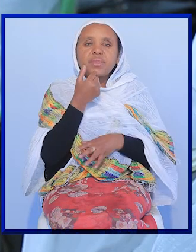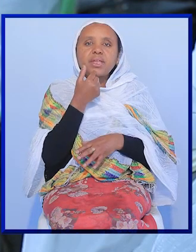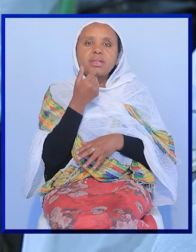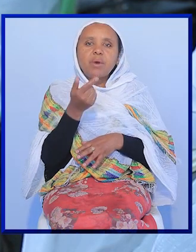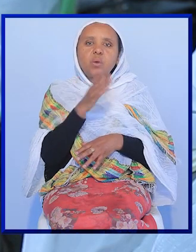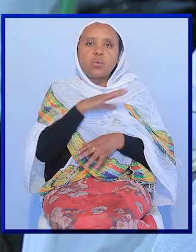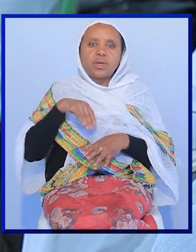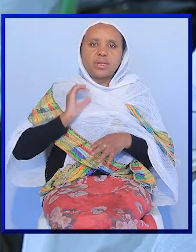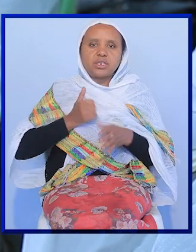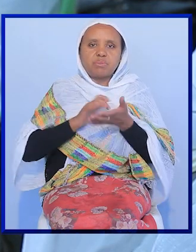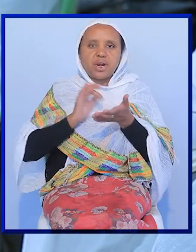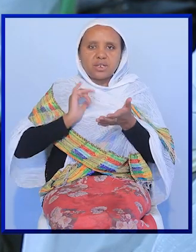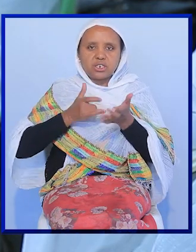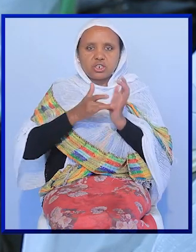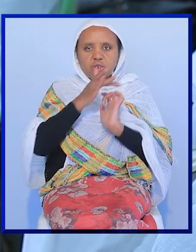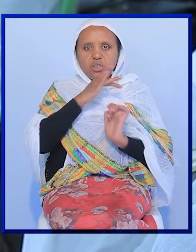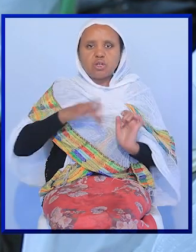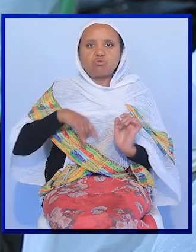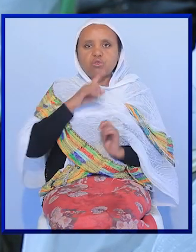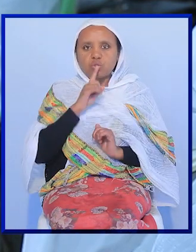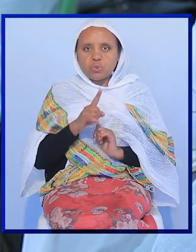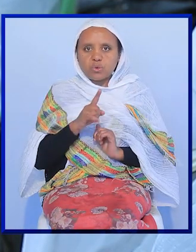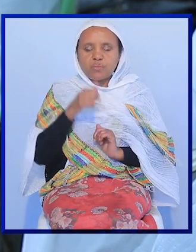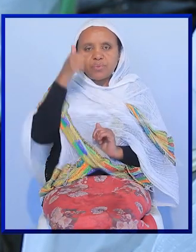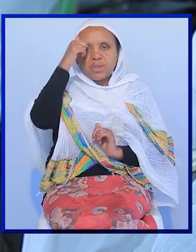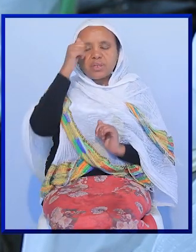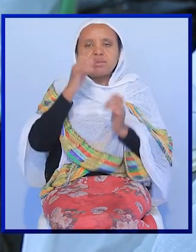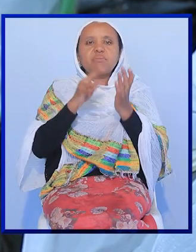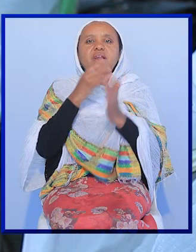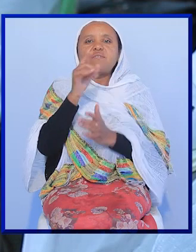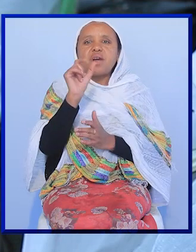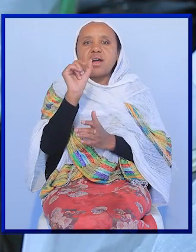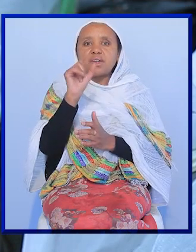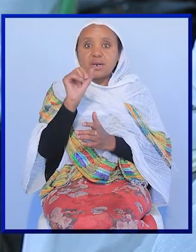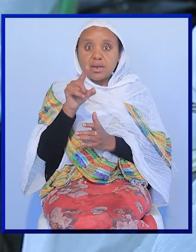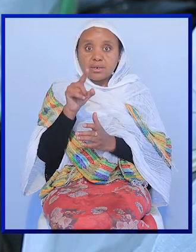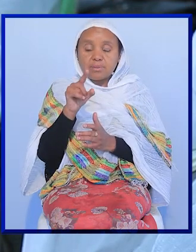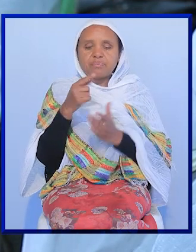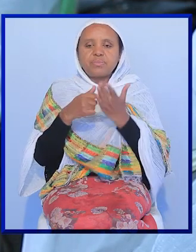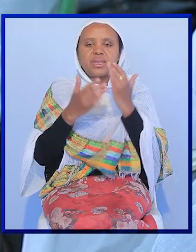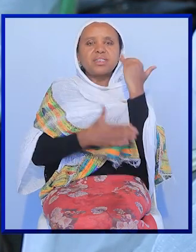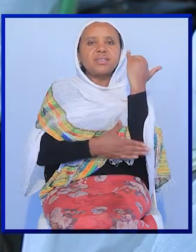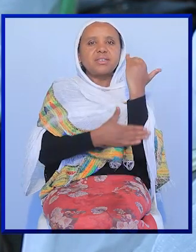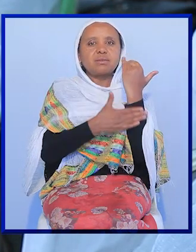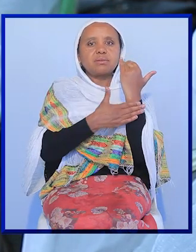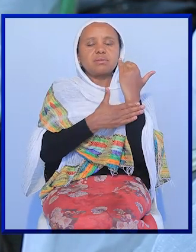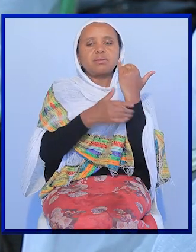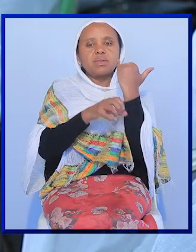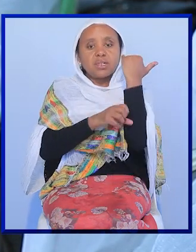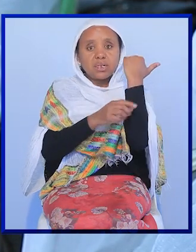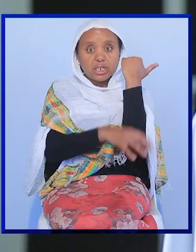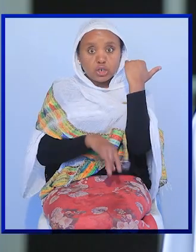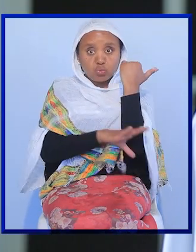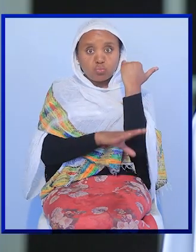የተባለ ጌታችን መድኃኒታችን ኢየሱስ ክርስቶስ ነው። ኢሳያስ 11:1 ላይ ከእሴይ ግንድ በትር ይወጣል ከስሩም